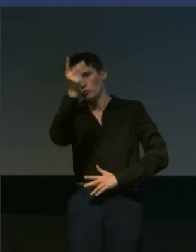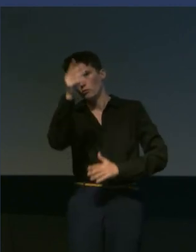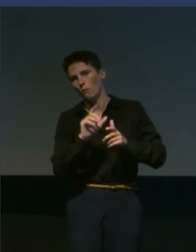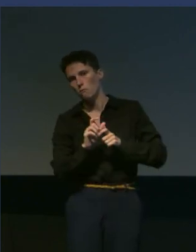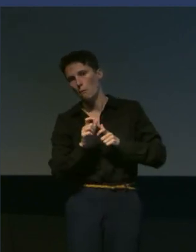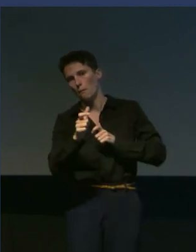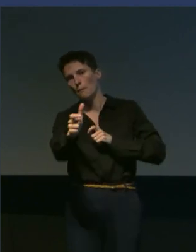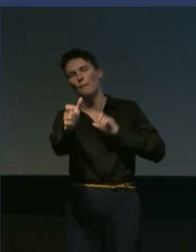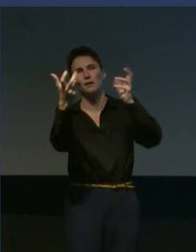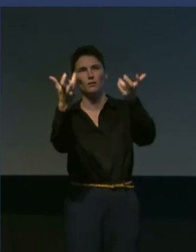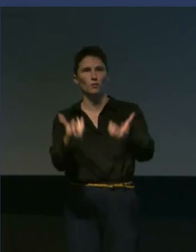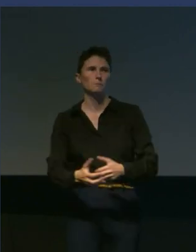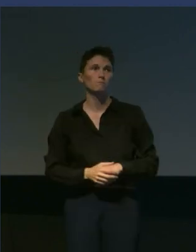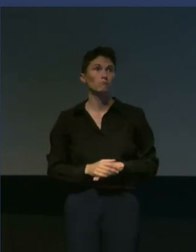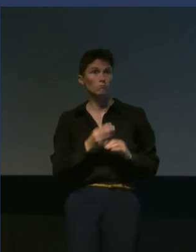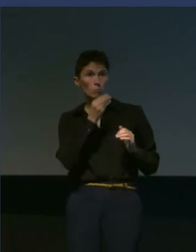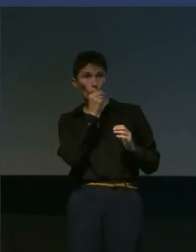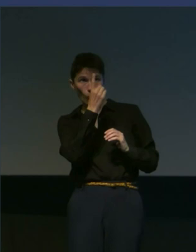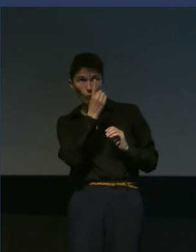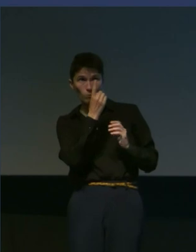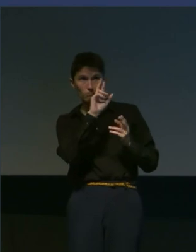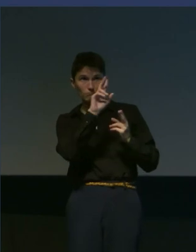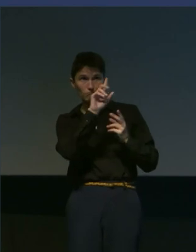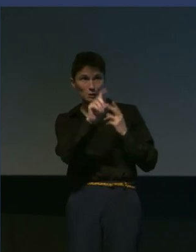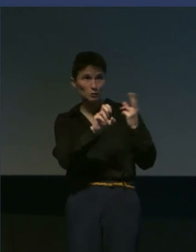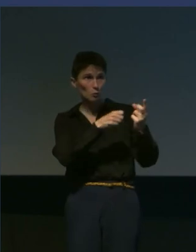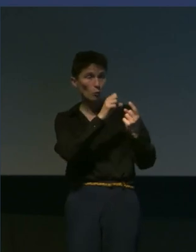J'espère avoir été mieux avec le truc.